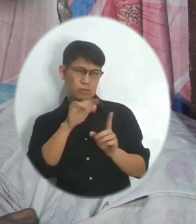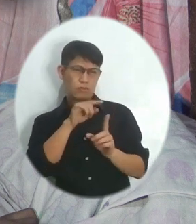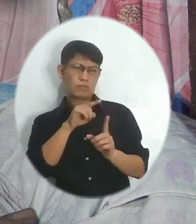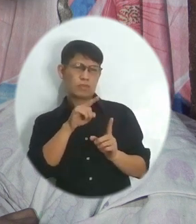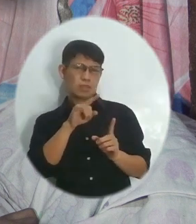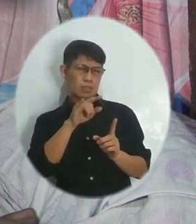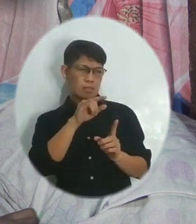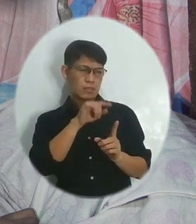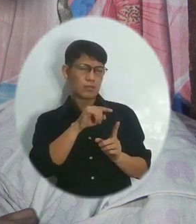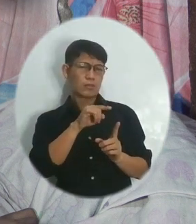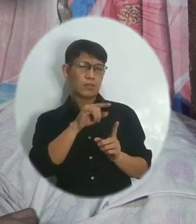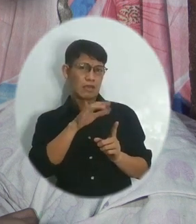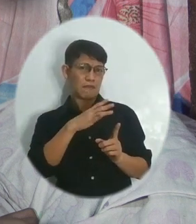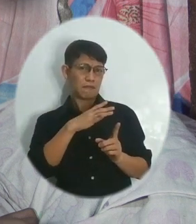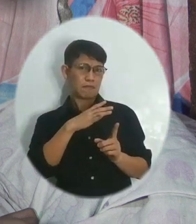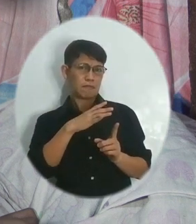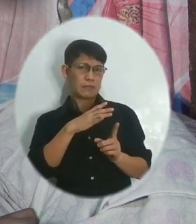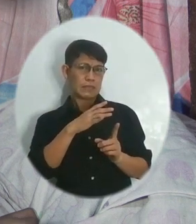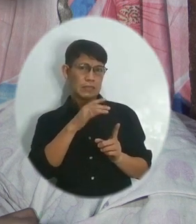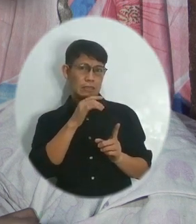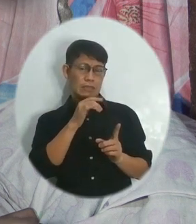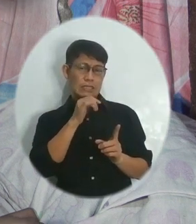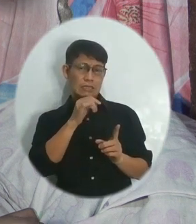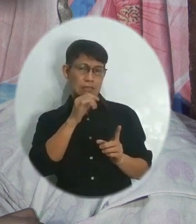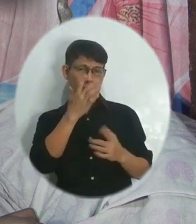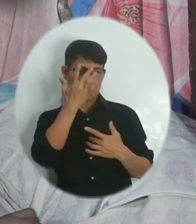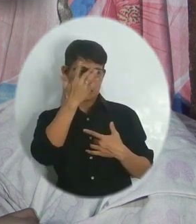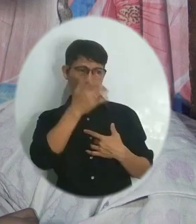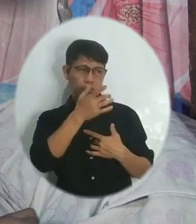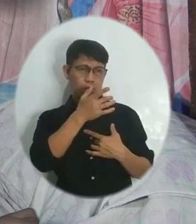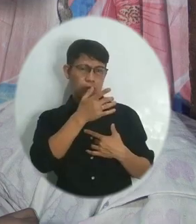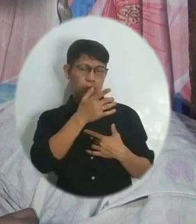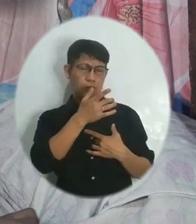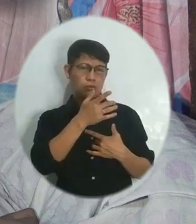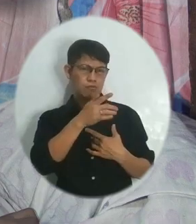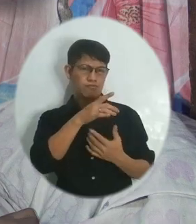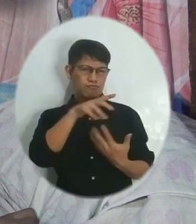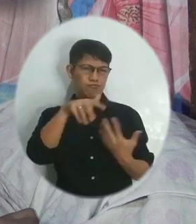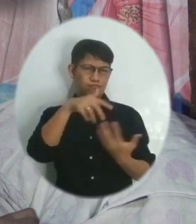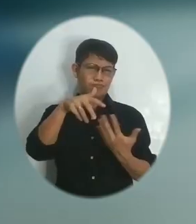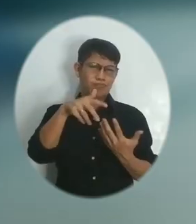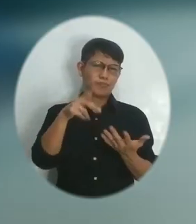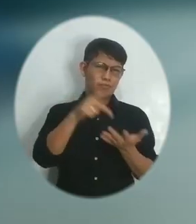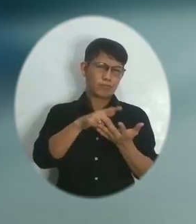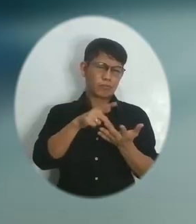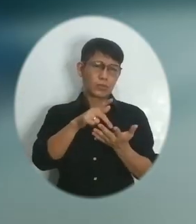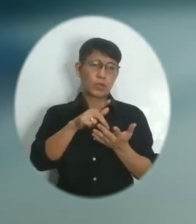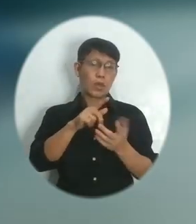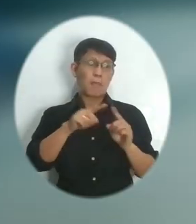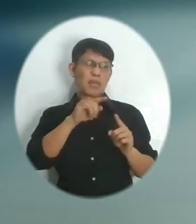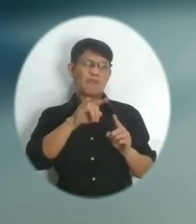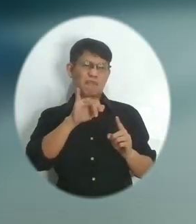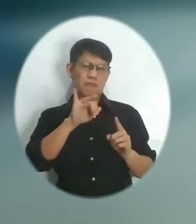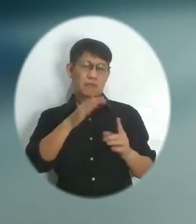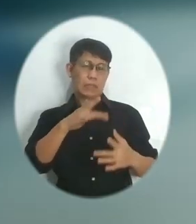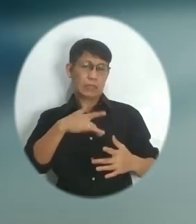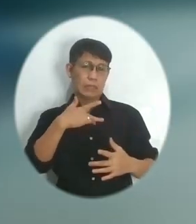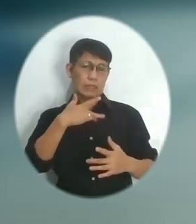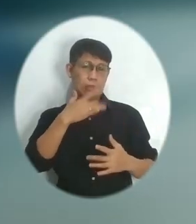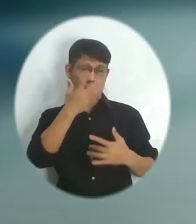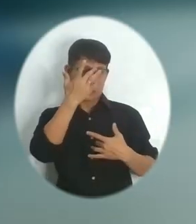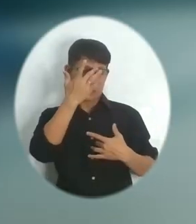niya, napakakulit po siya. Pag minsan naman ay hindi magandang pakiramdam yun, tulog po siya ng tulog